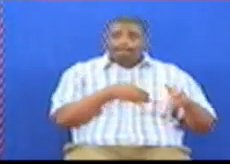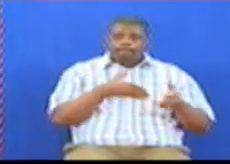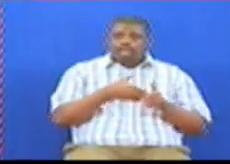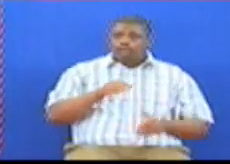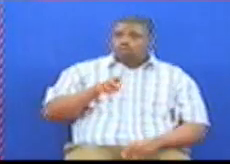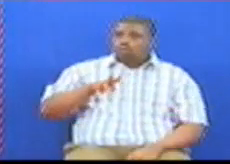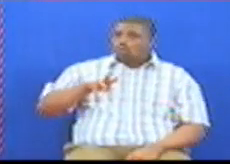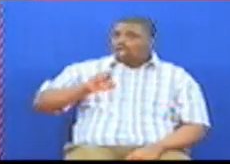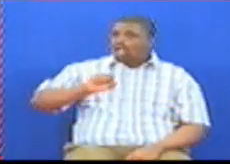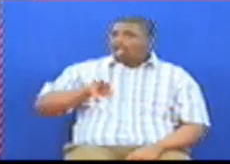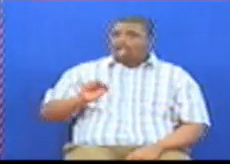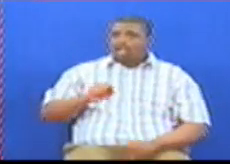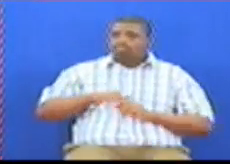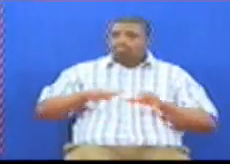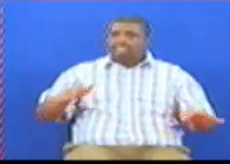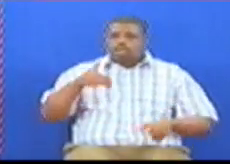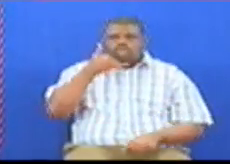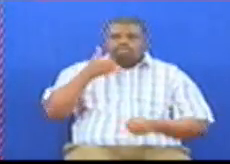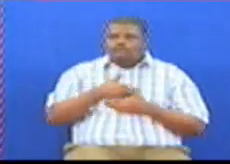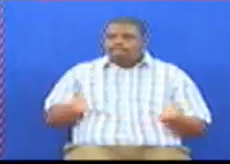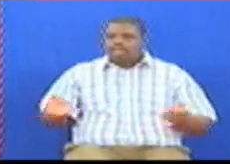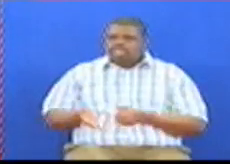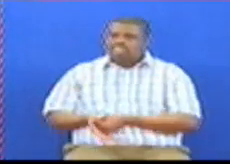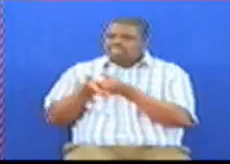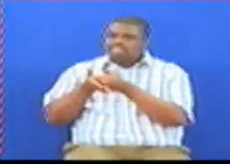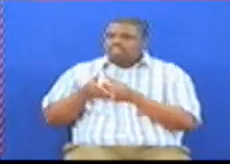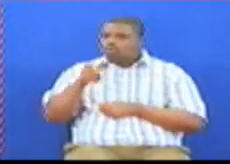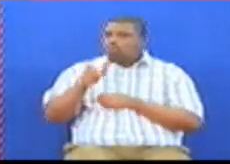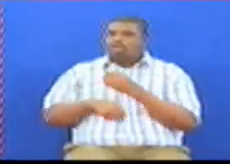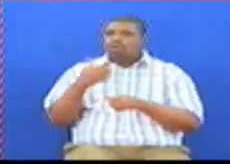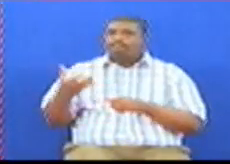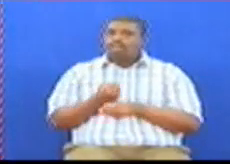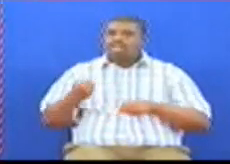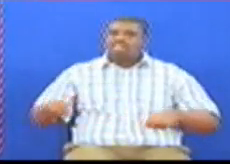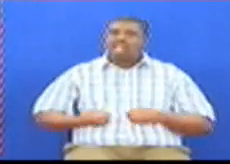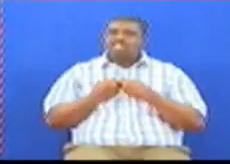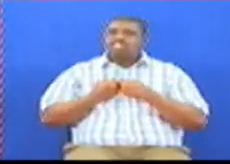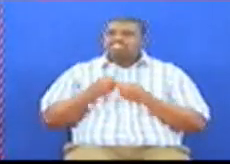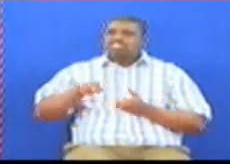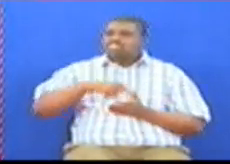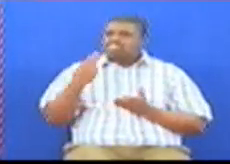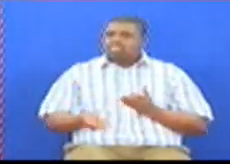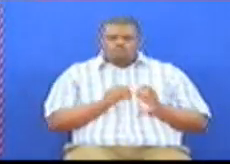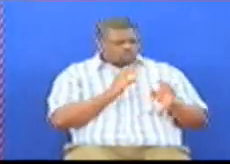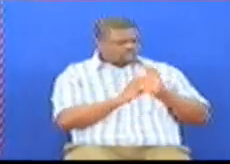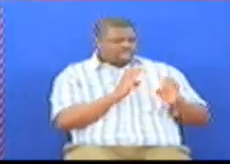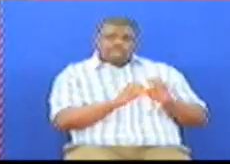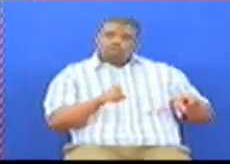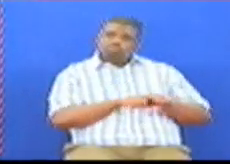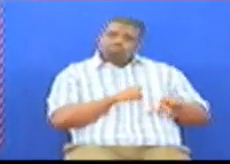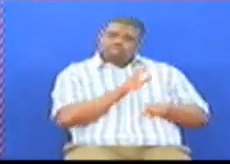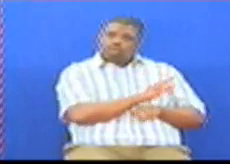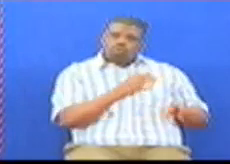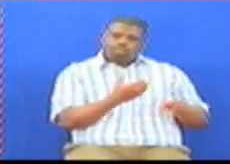hakuna mtandao wa simu. Niliomba serikali tusaidie, watu wengi wanapata ajali lakini wanashindwa kuwasiliana na ndugu zao kwenye matatizo kama hayo. Tunaomba